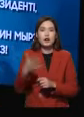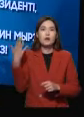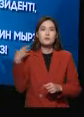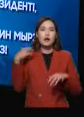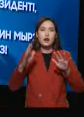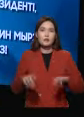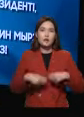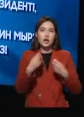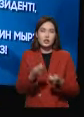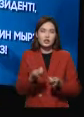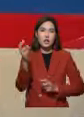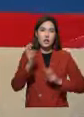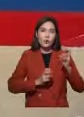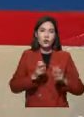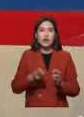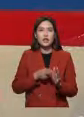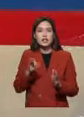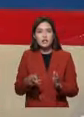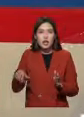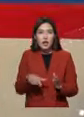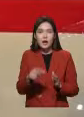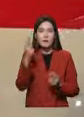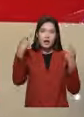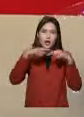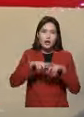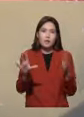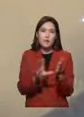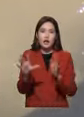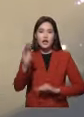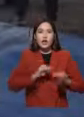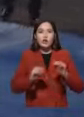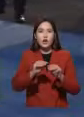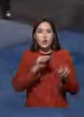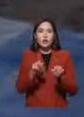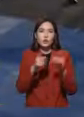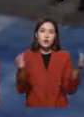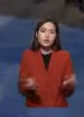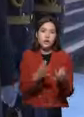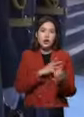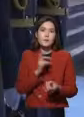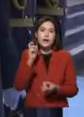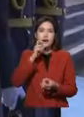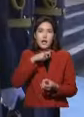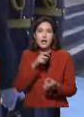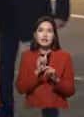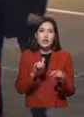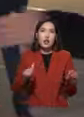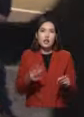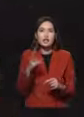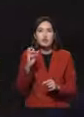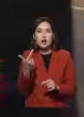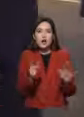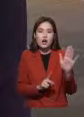кездесуде де өнеркәсіп, көлік, инфрақұрылым, энергетика саласында келіссөз жүргізді. Экономиканы ілгерілетудің қадамдары